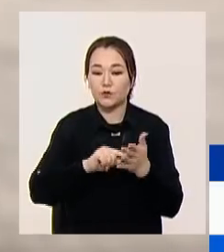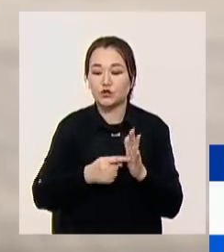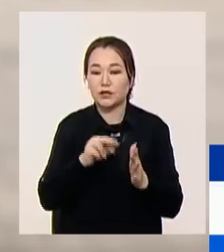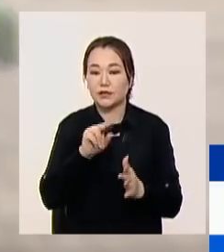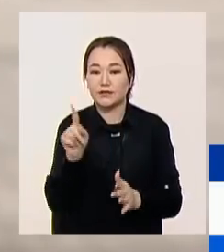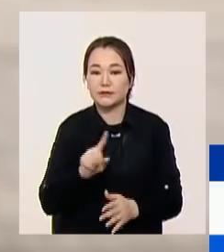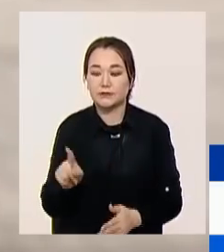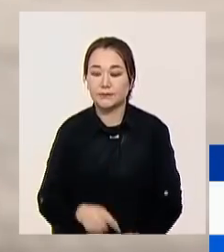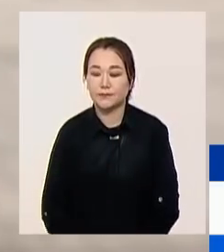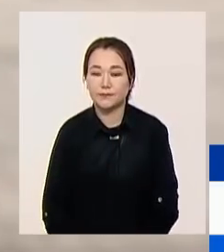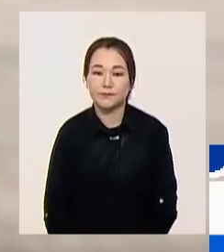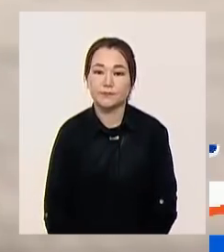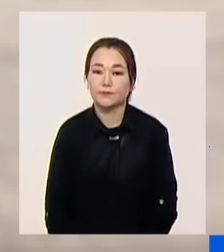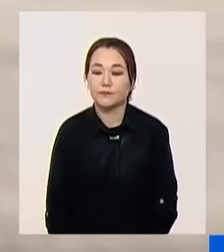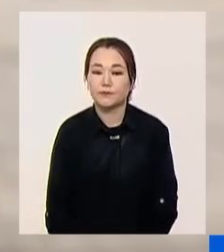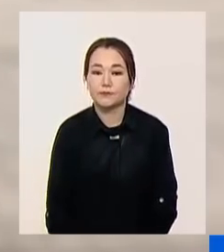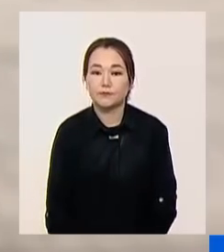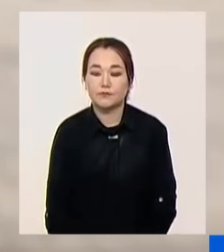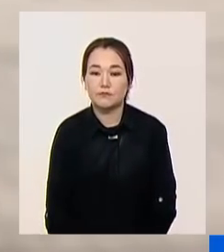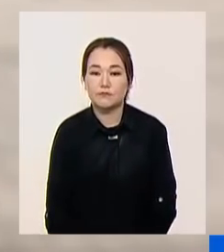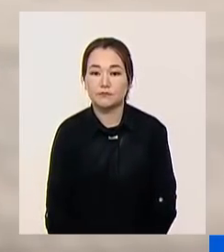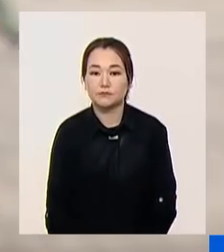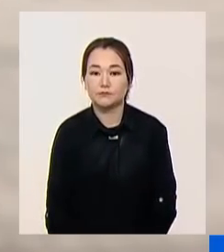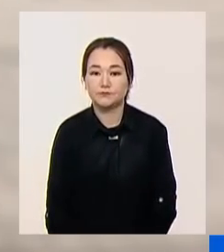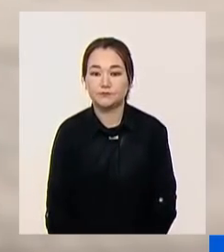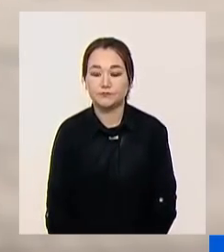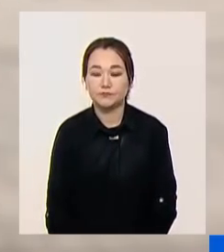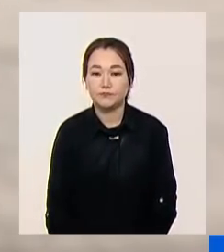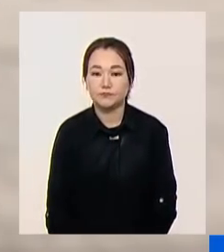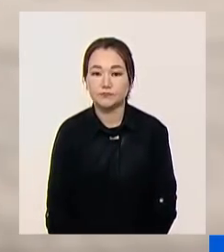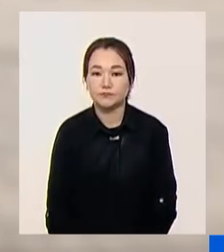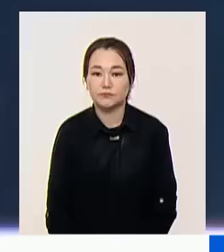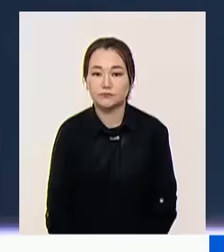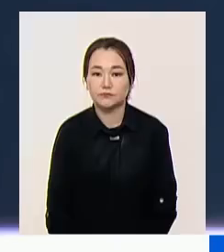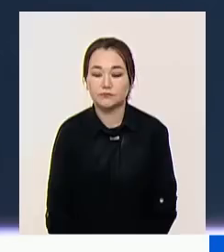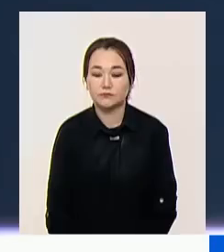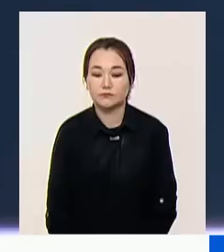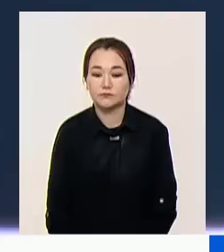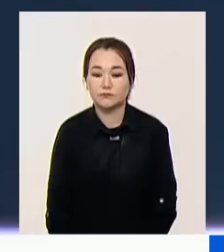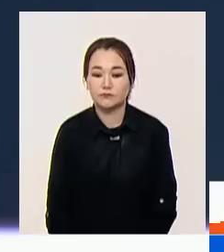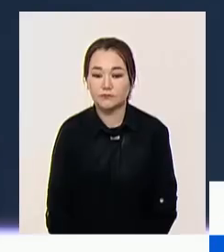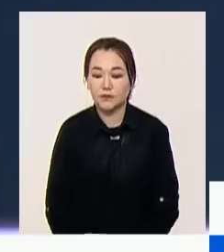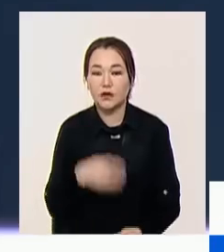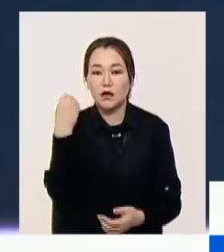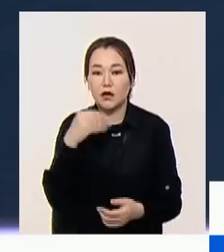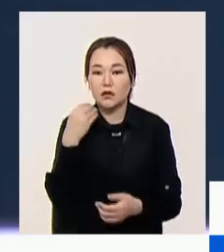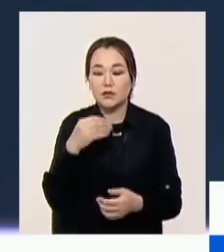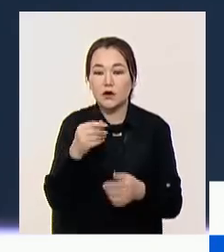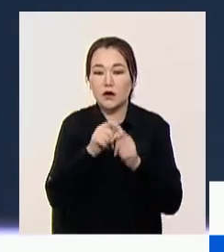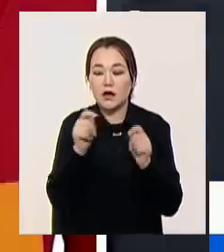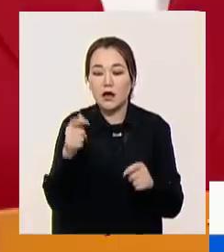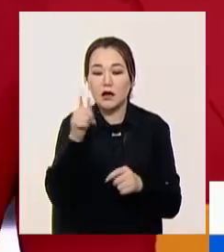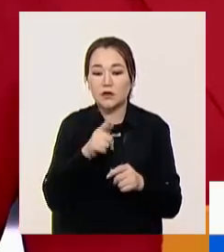ibcgroup.kz. Жамал Габдуллина, Влад Шишко, Информбюро, Алма-Ата. В Актау открылся